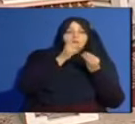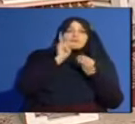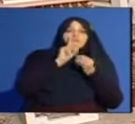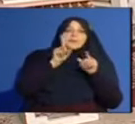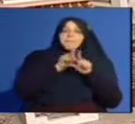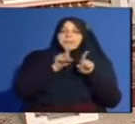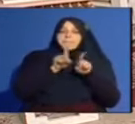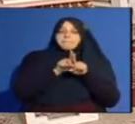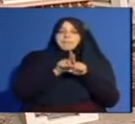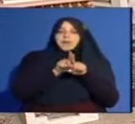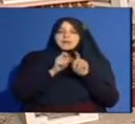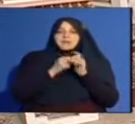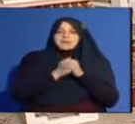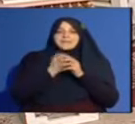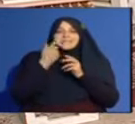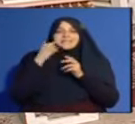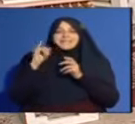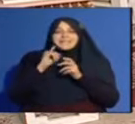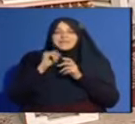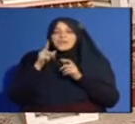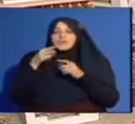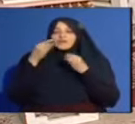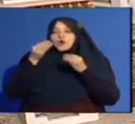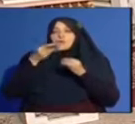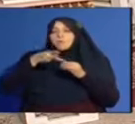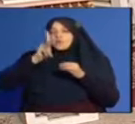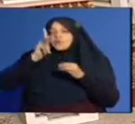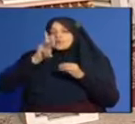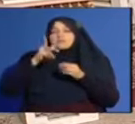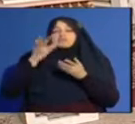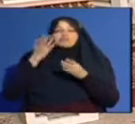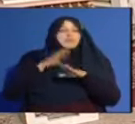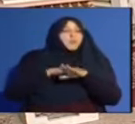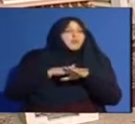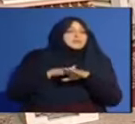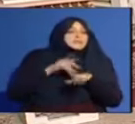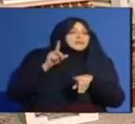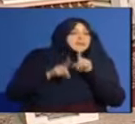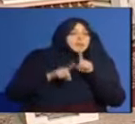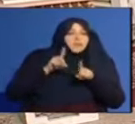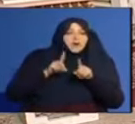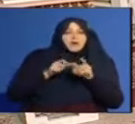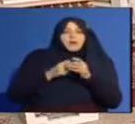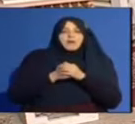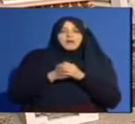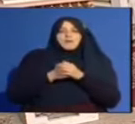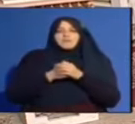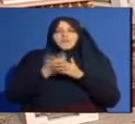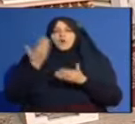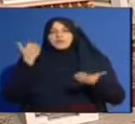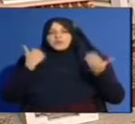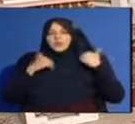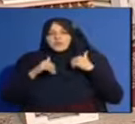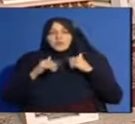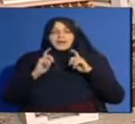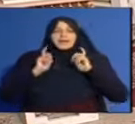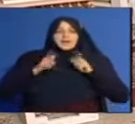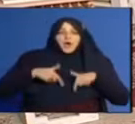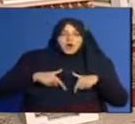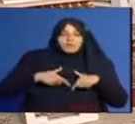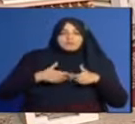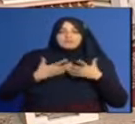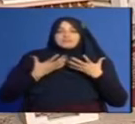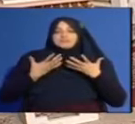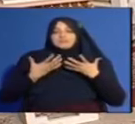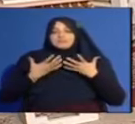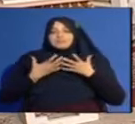ولا البنات، لازم يكون هناك مسوغ شرعي. نعم. مثلا المرض او شملها او مزاولة الدراسة، لازم